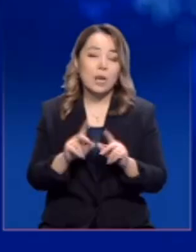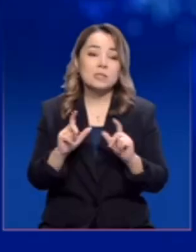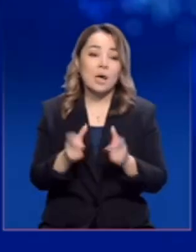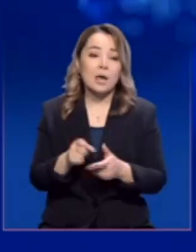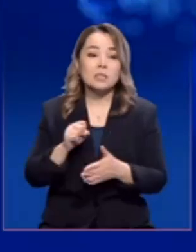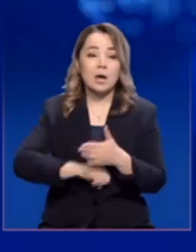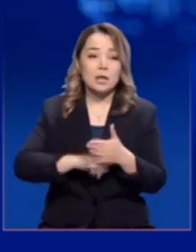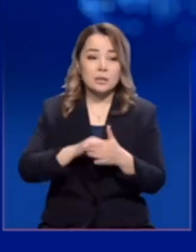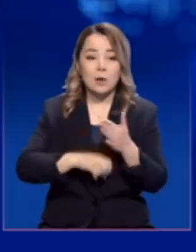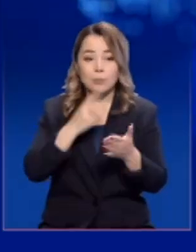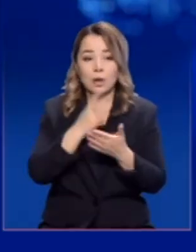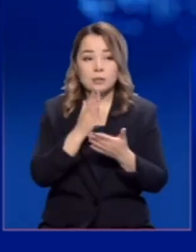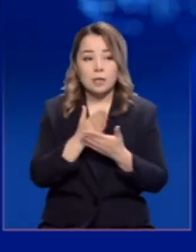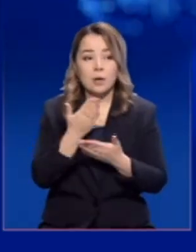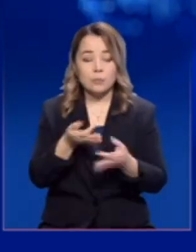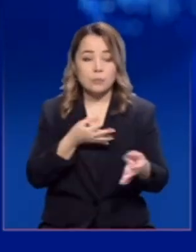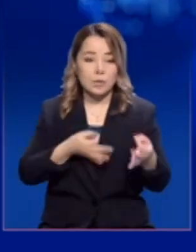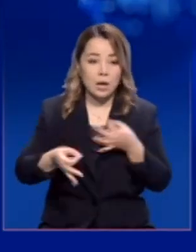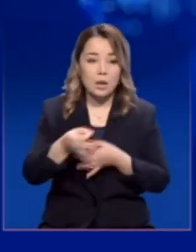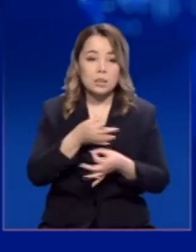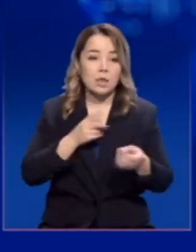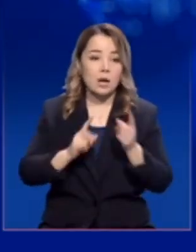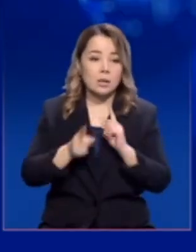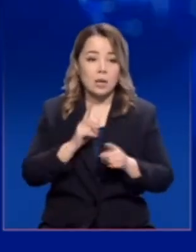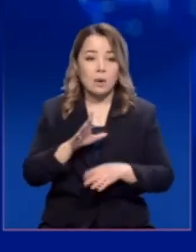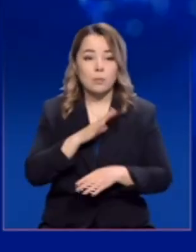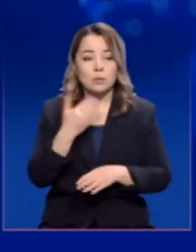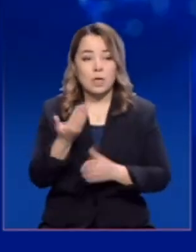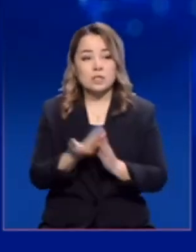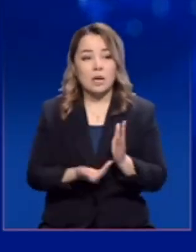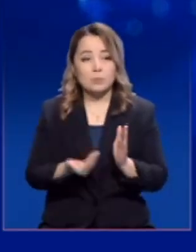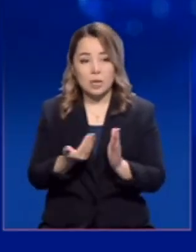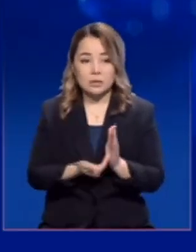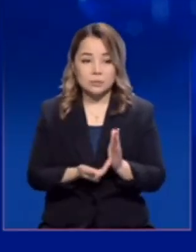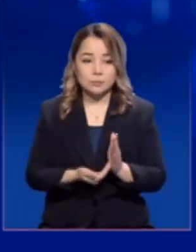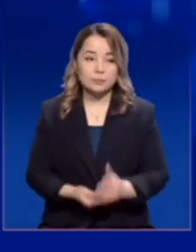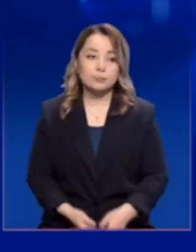санкциялар мәселелері көтерілгенін айтады сарапшылар.